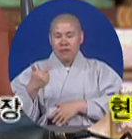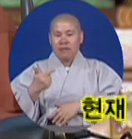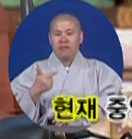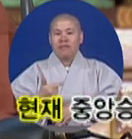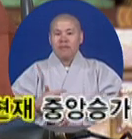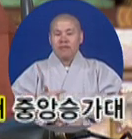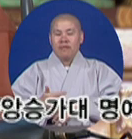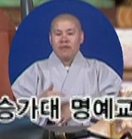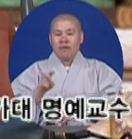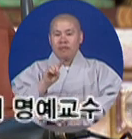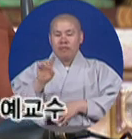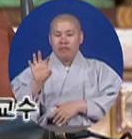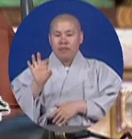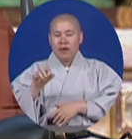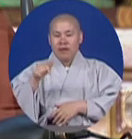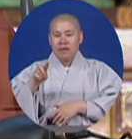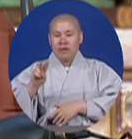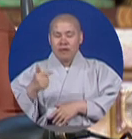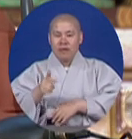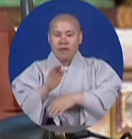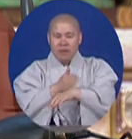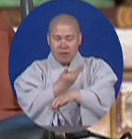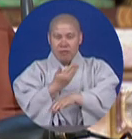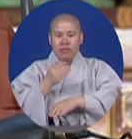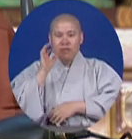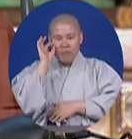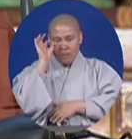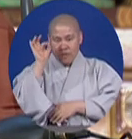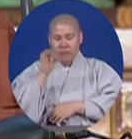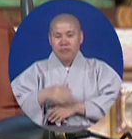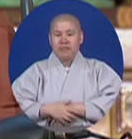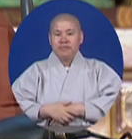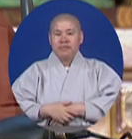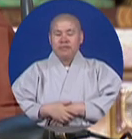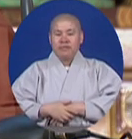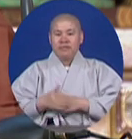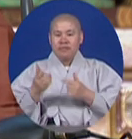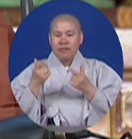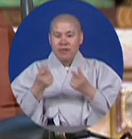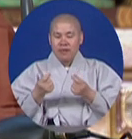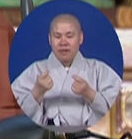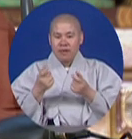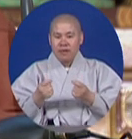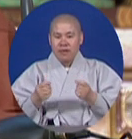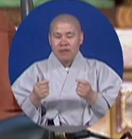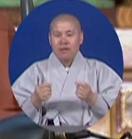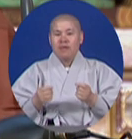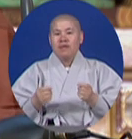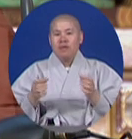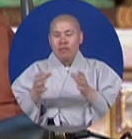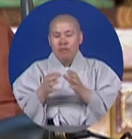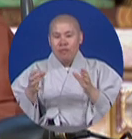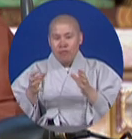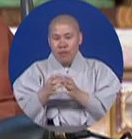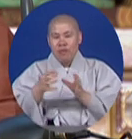그걸 망견이라고도 하고요. 망견. 또 이런 걸 전부 합쳐서 번뇌라고